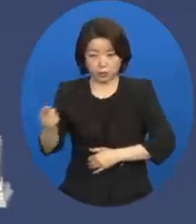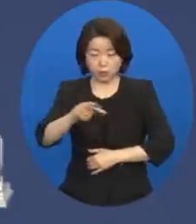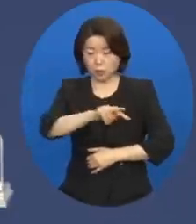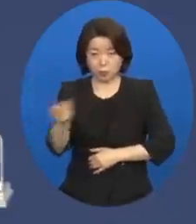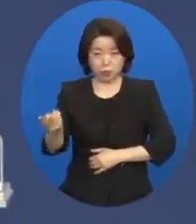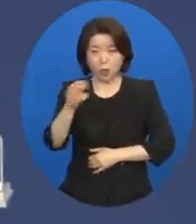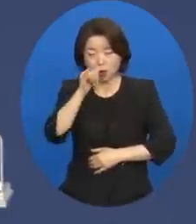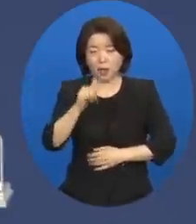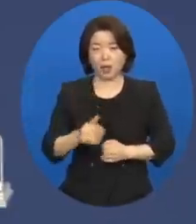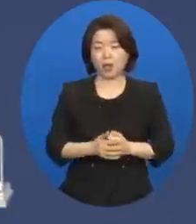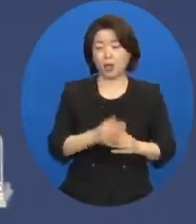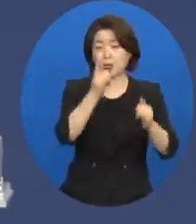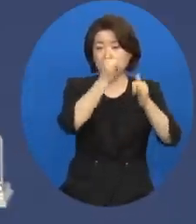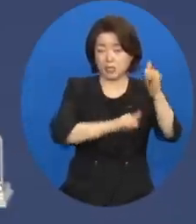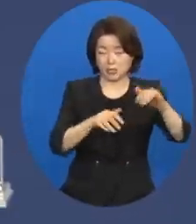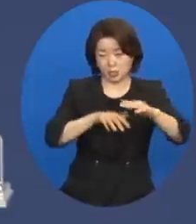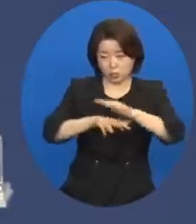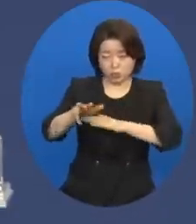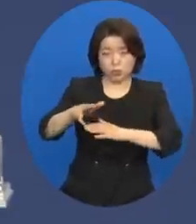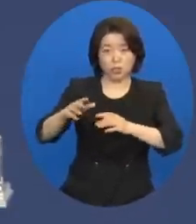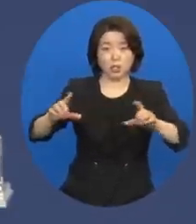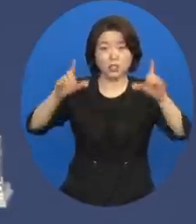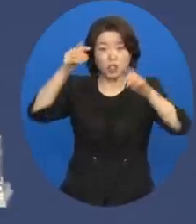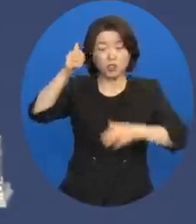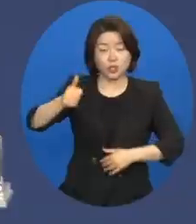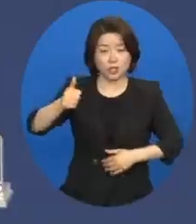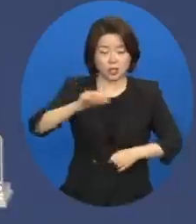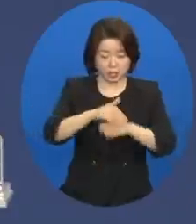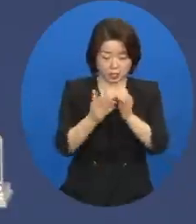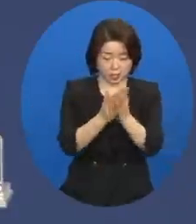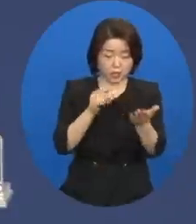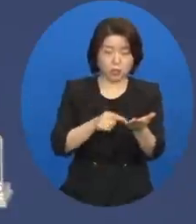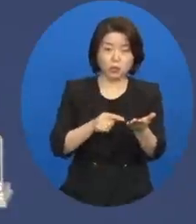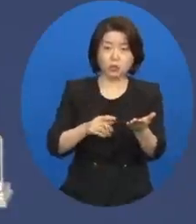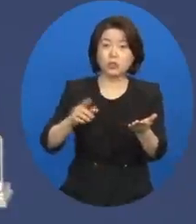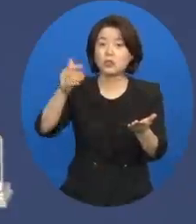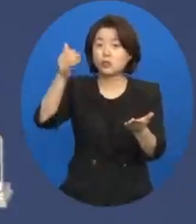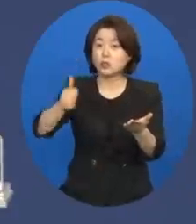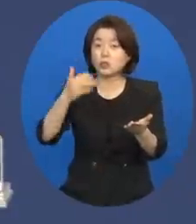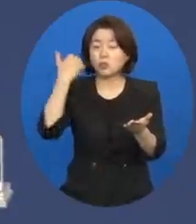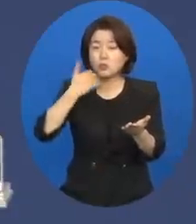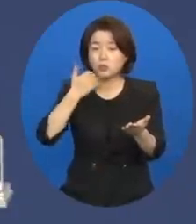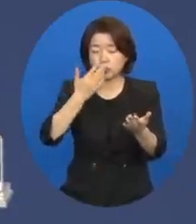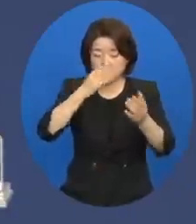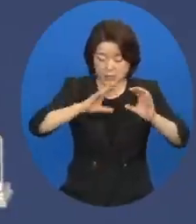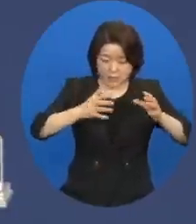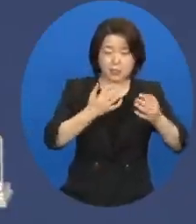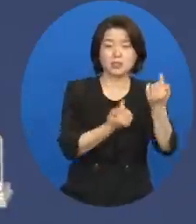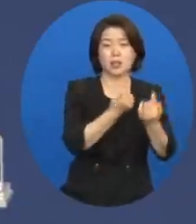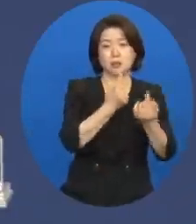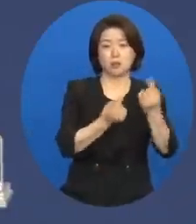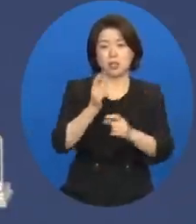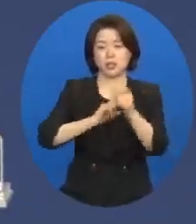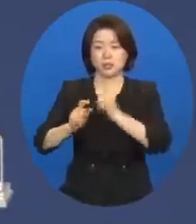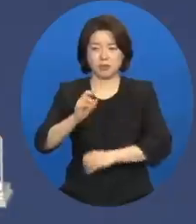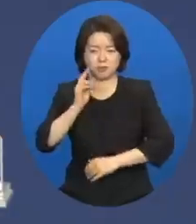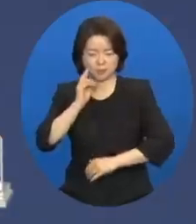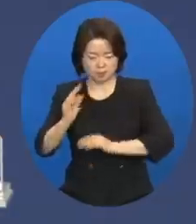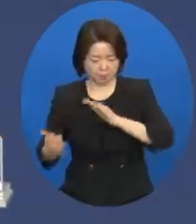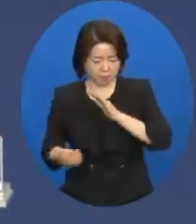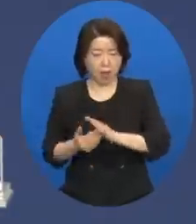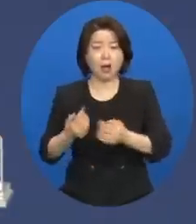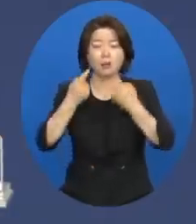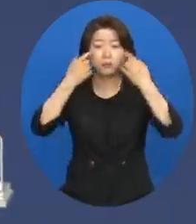역사상 출애굽의 주인공이 됐던 이 성경에 나오는 출애굽의 주인공이었던 이스라엘보다 더 극적이고